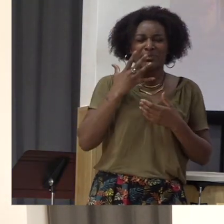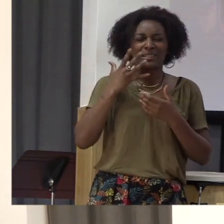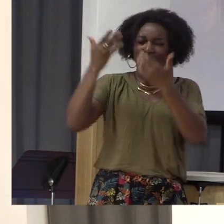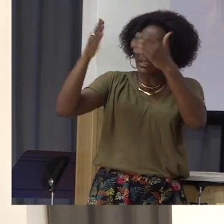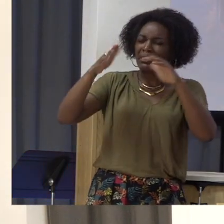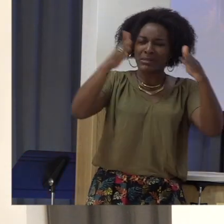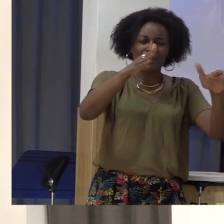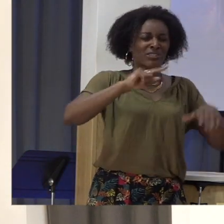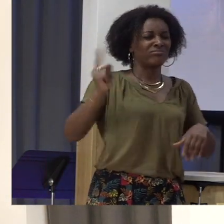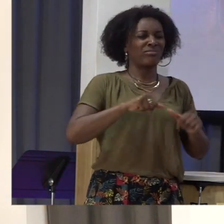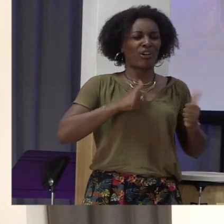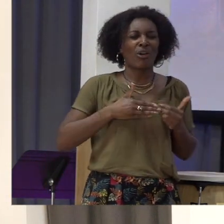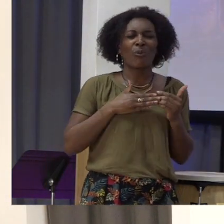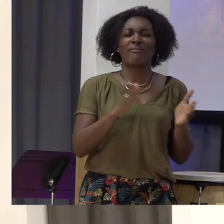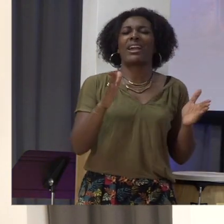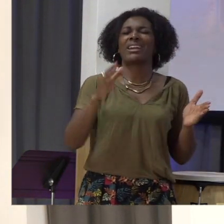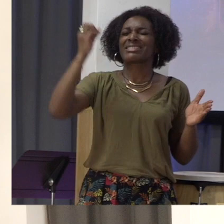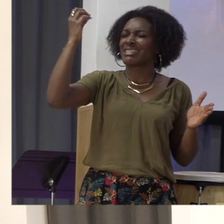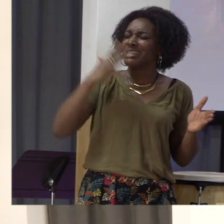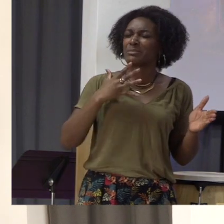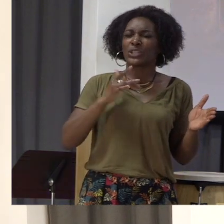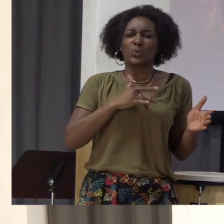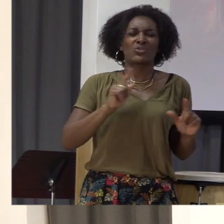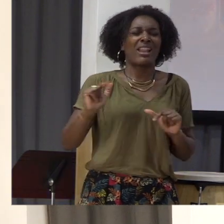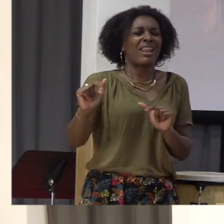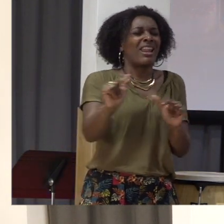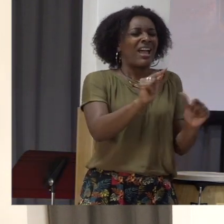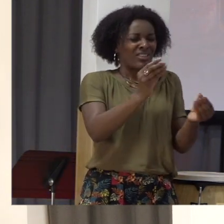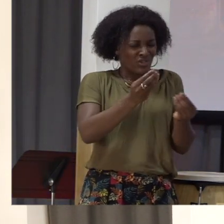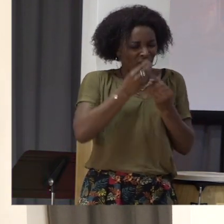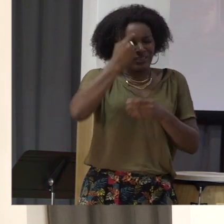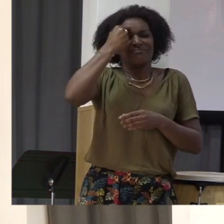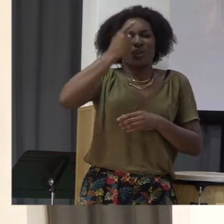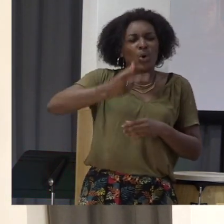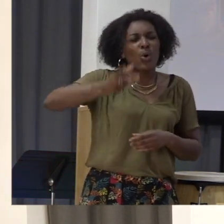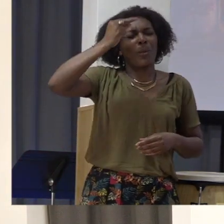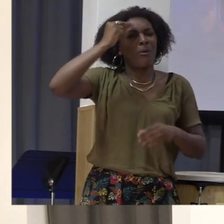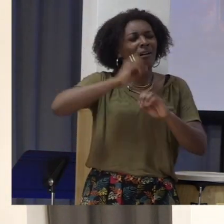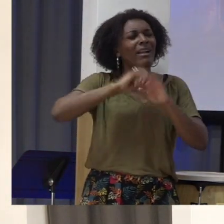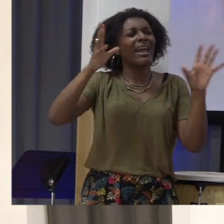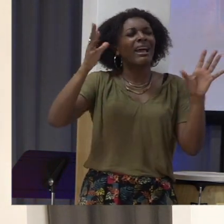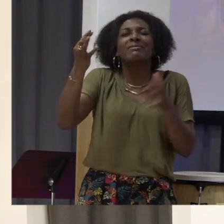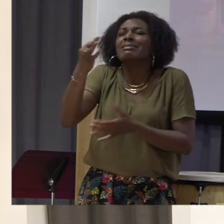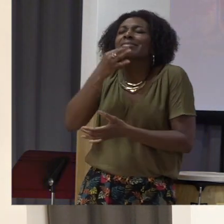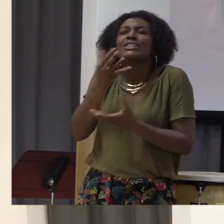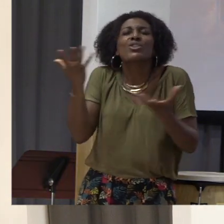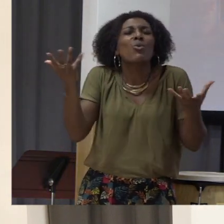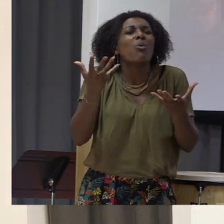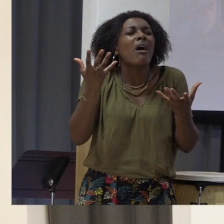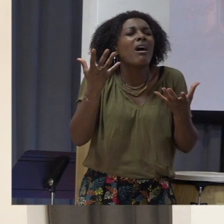merci pour le Saint-Esprit qui va nous aider à comprendre ce que tu veux que nous retenions, nous